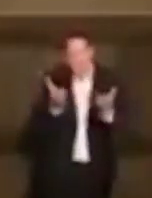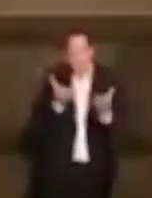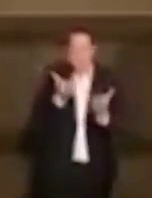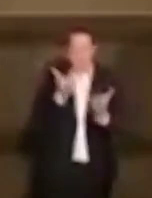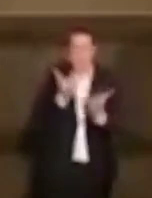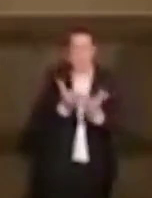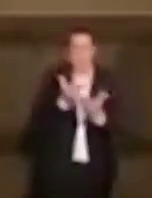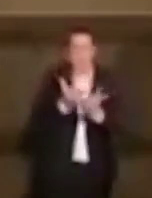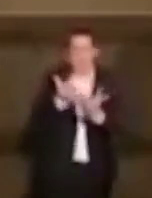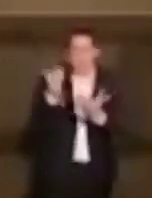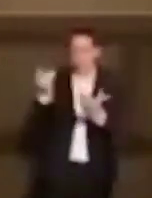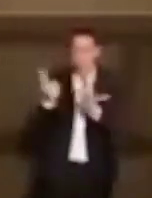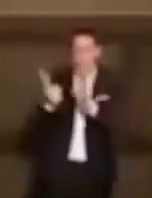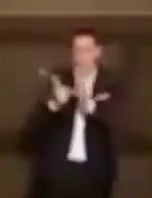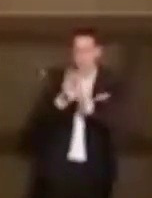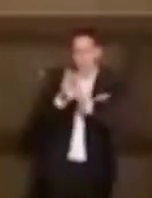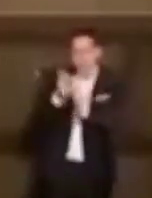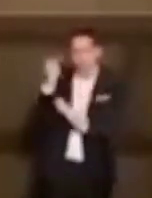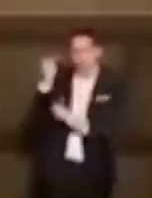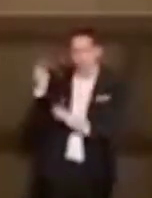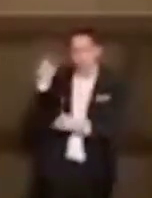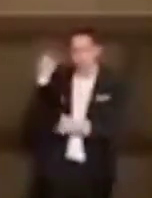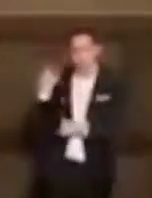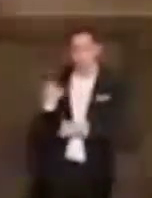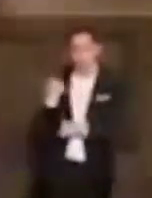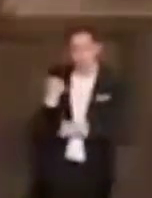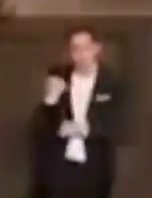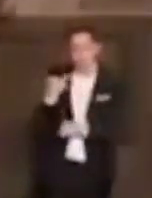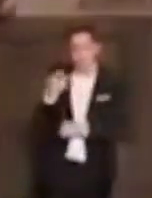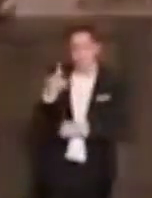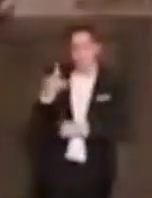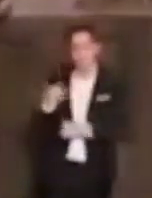خانم ها و آقایان،